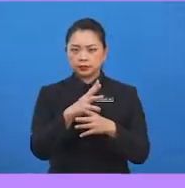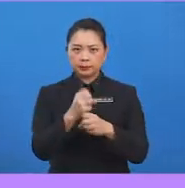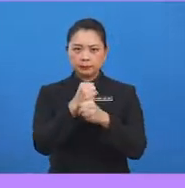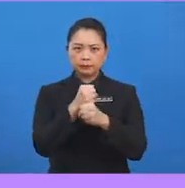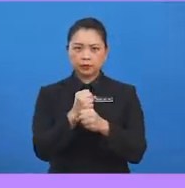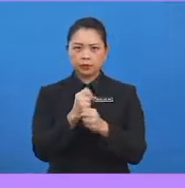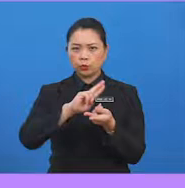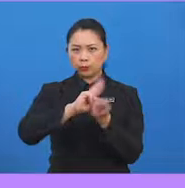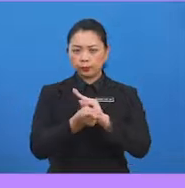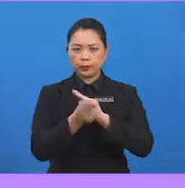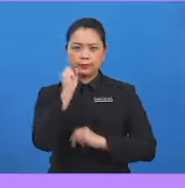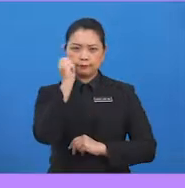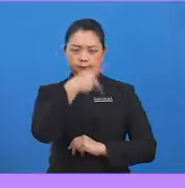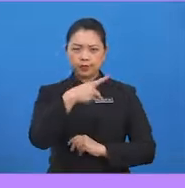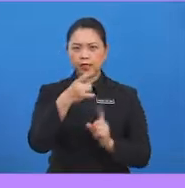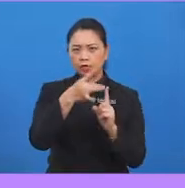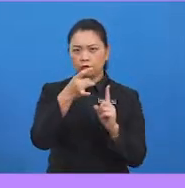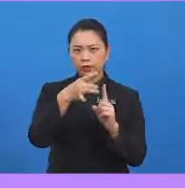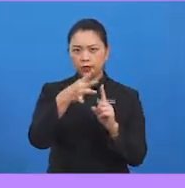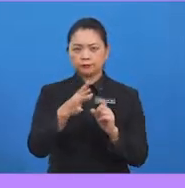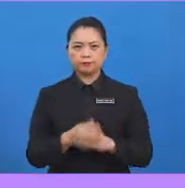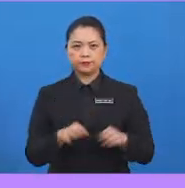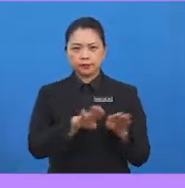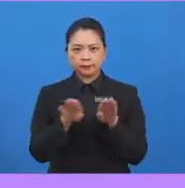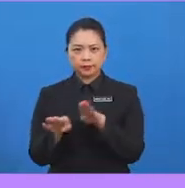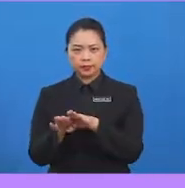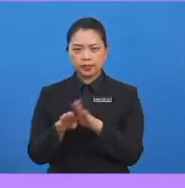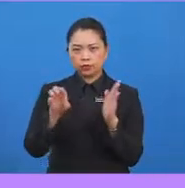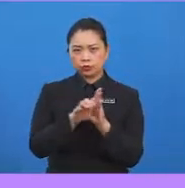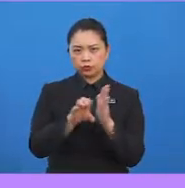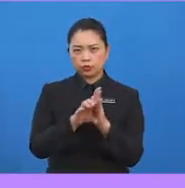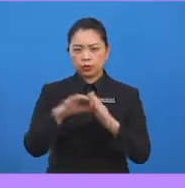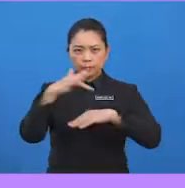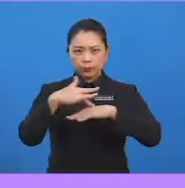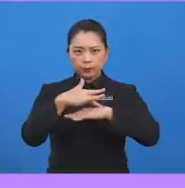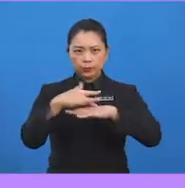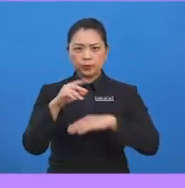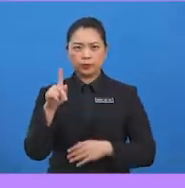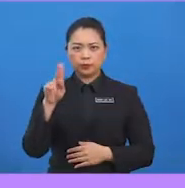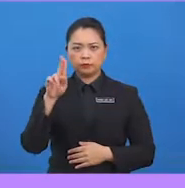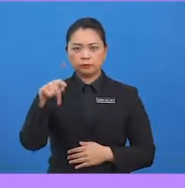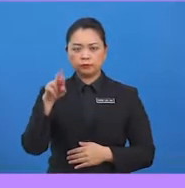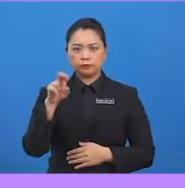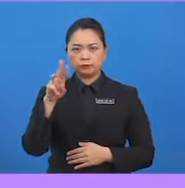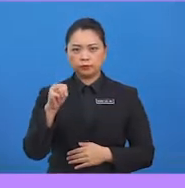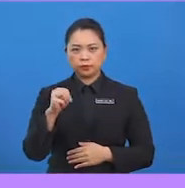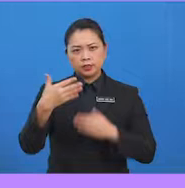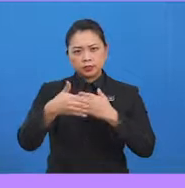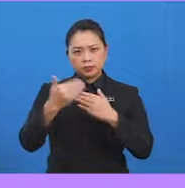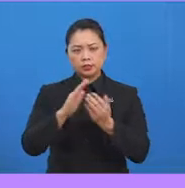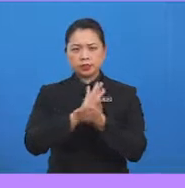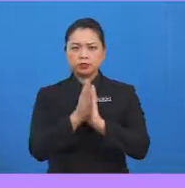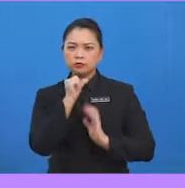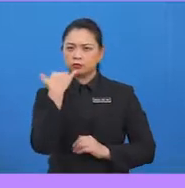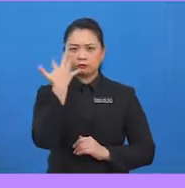dengan membaiki rupa bentuk logam. Sebagai contoh, permukaan logam kuprum mudah menjadi pudar dan